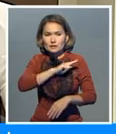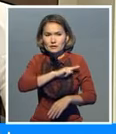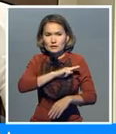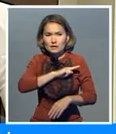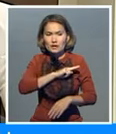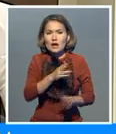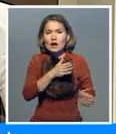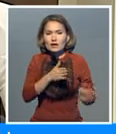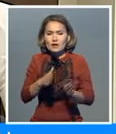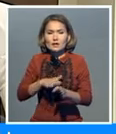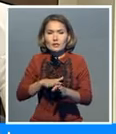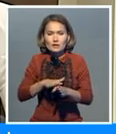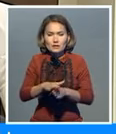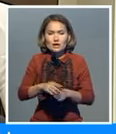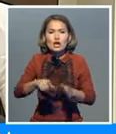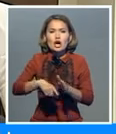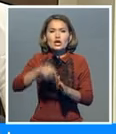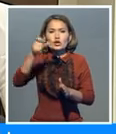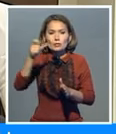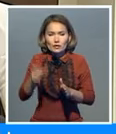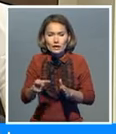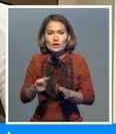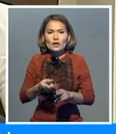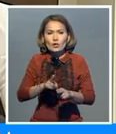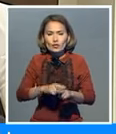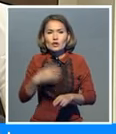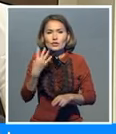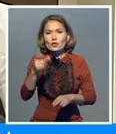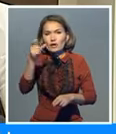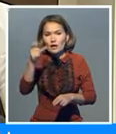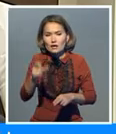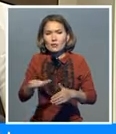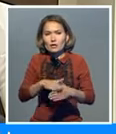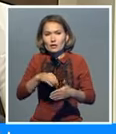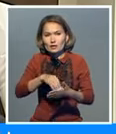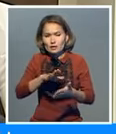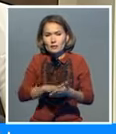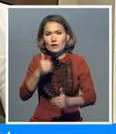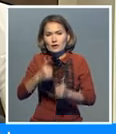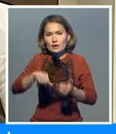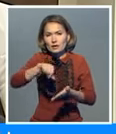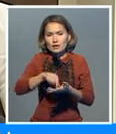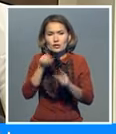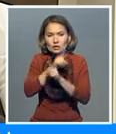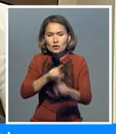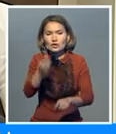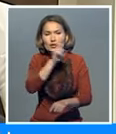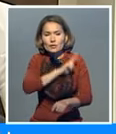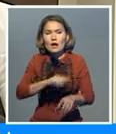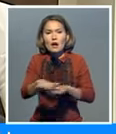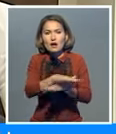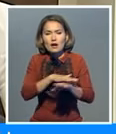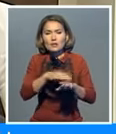онша күрделі емес, бірақ та депутаттар арасында, мәслихат депутаттар арасында сенаттыққа кандидаттар насихат жүргізіп, қазір